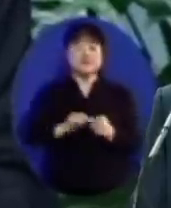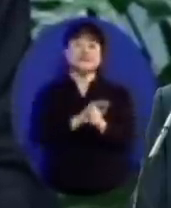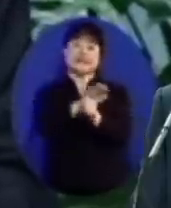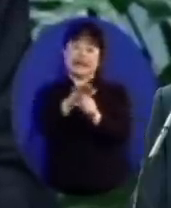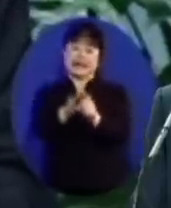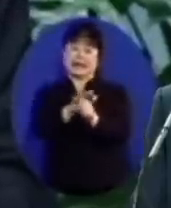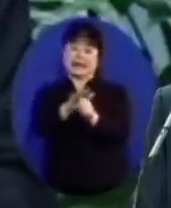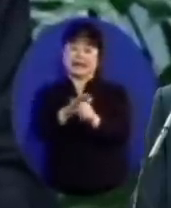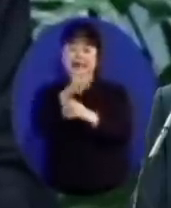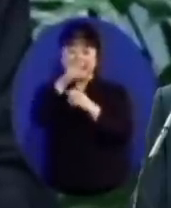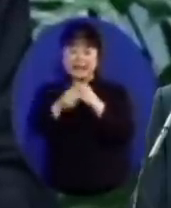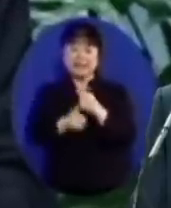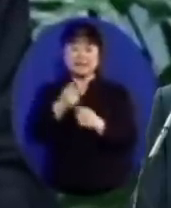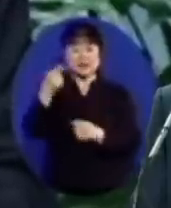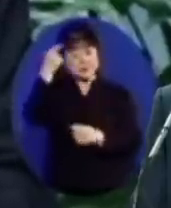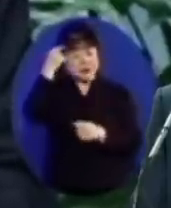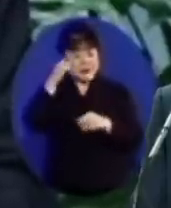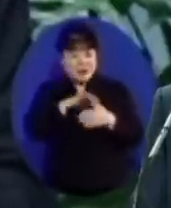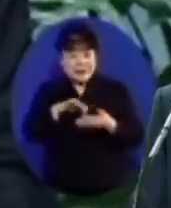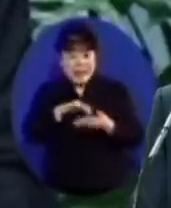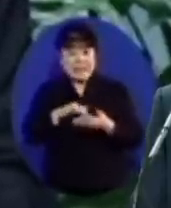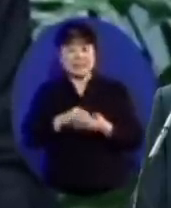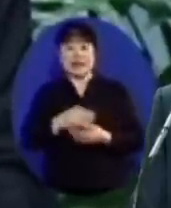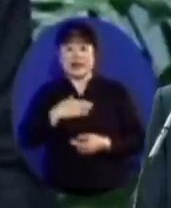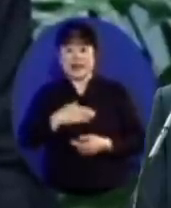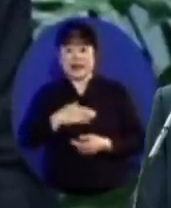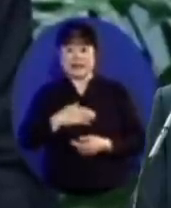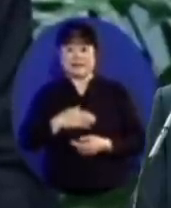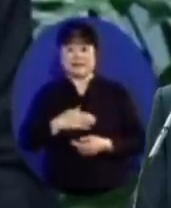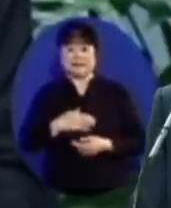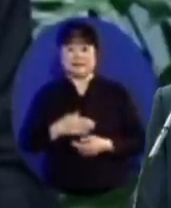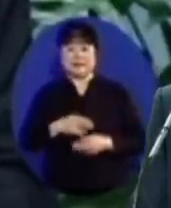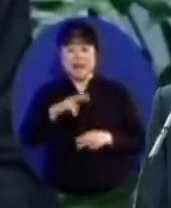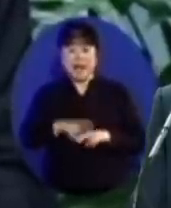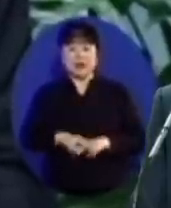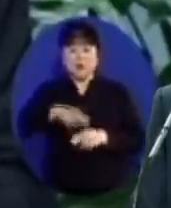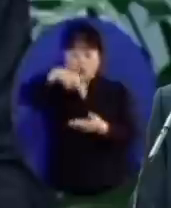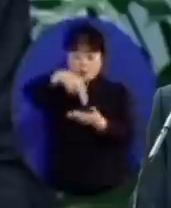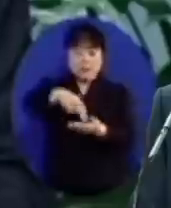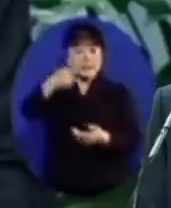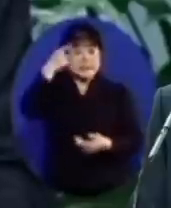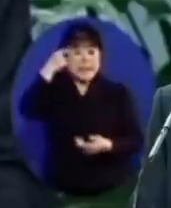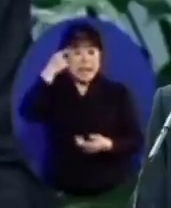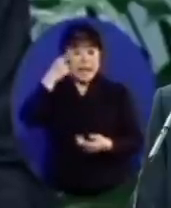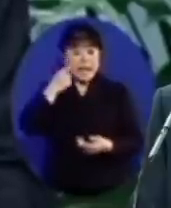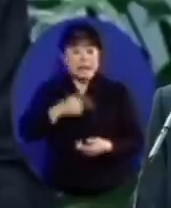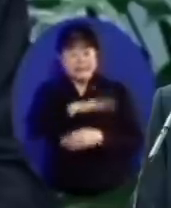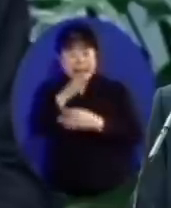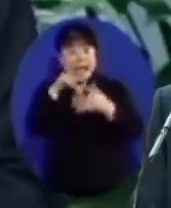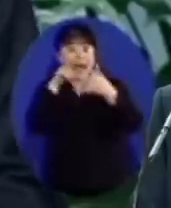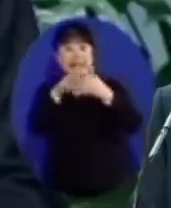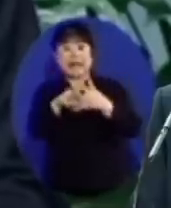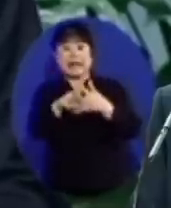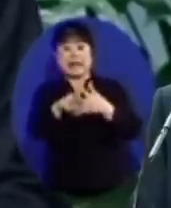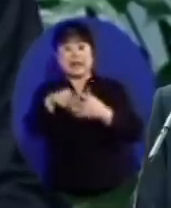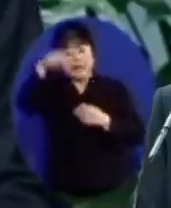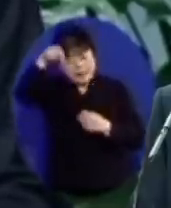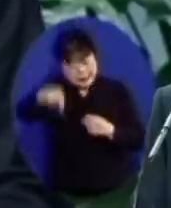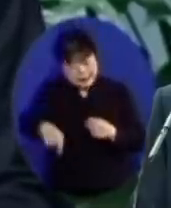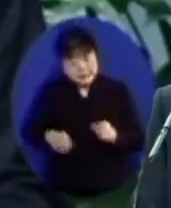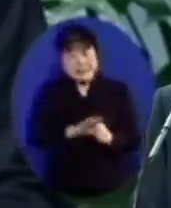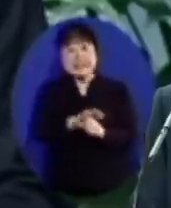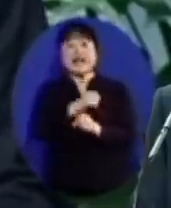것입니다. 하나님은 우리 머리털까지 다 세심바되고 내가 안고 일어섬 생각까지 밝게 하시는 것입니다. 왜? 깊이 사랑하기